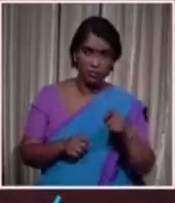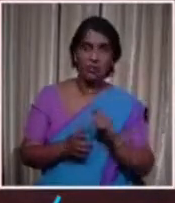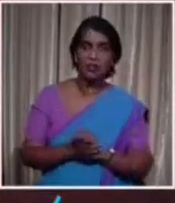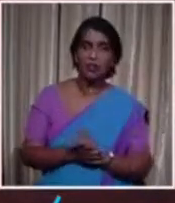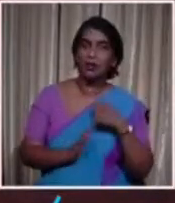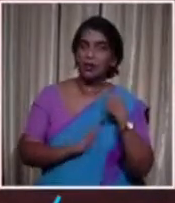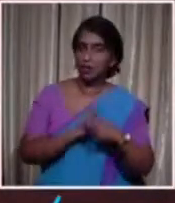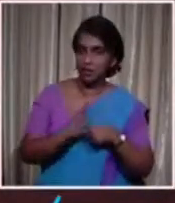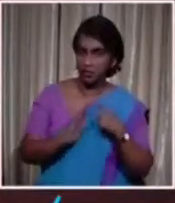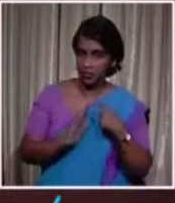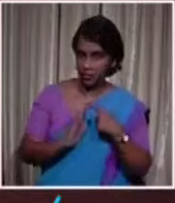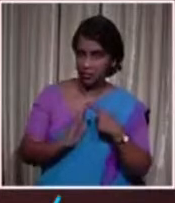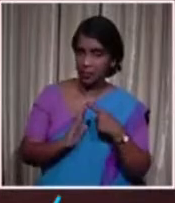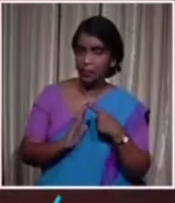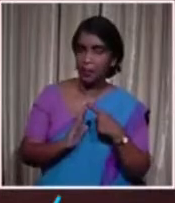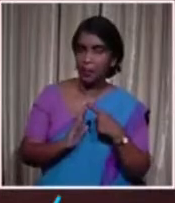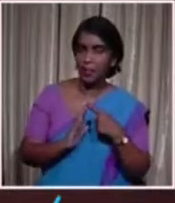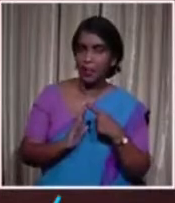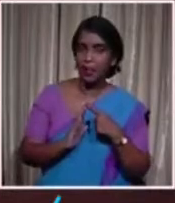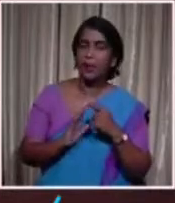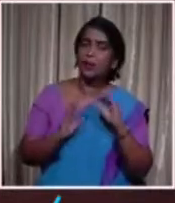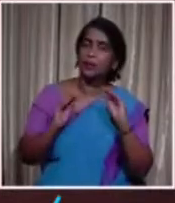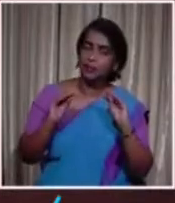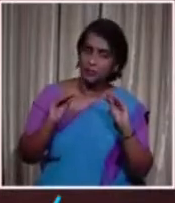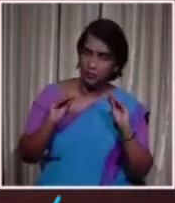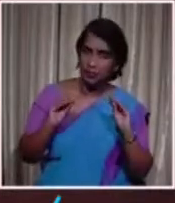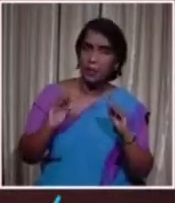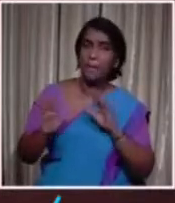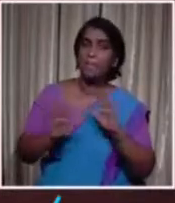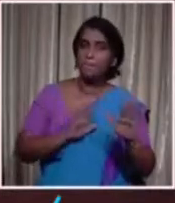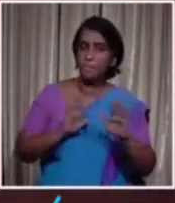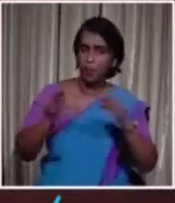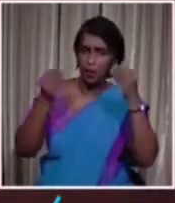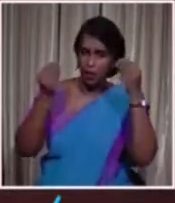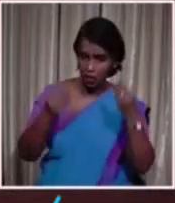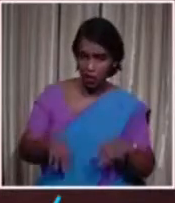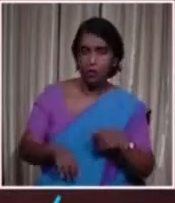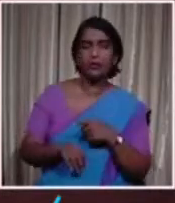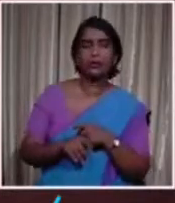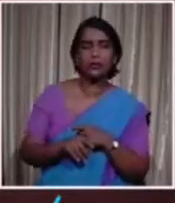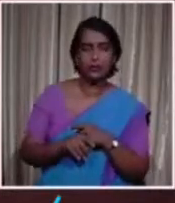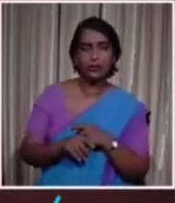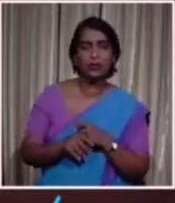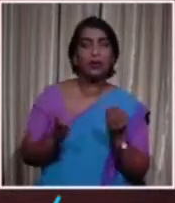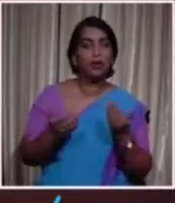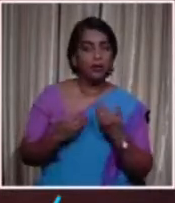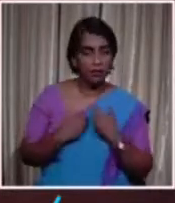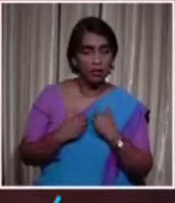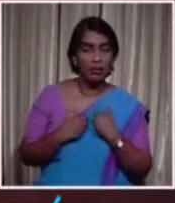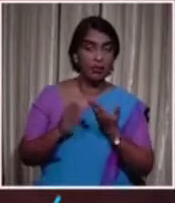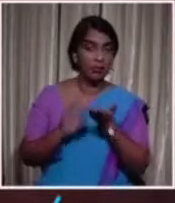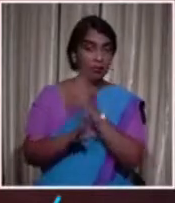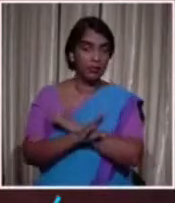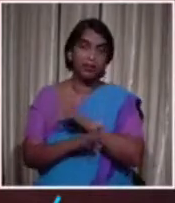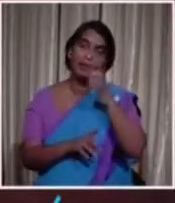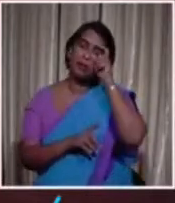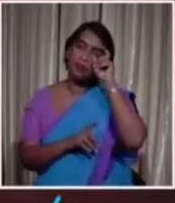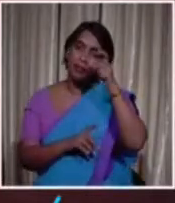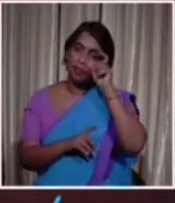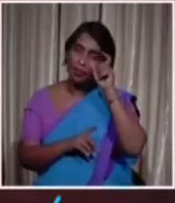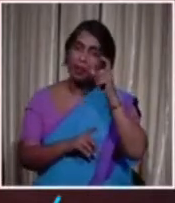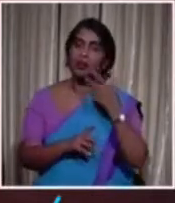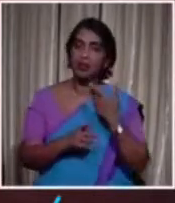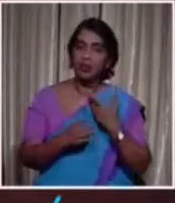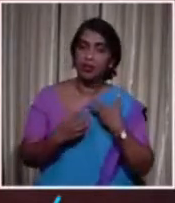මේ රට යම්කිසි මට්ටමක පාලනය බිඳ වැටෙනකොට අපි ඒකට යහපැත්තේ ඉඳන් බලාගෙන